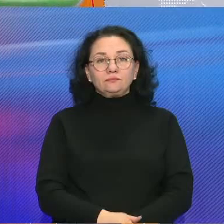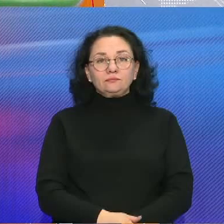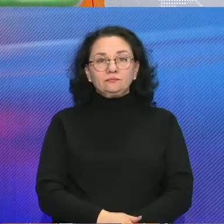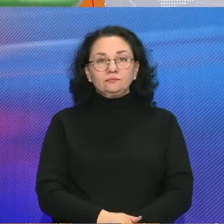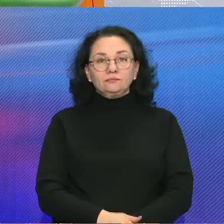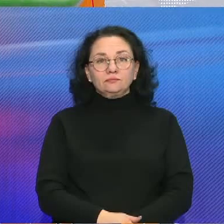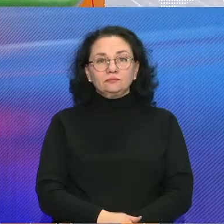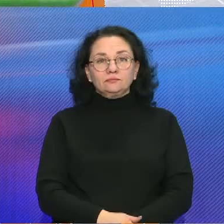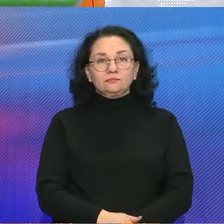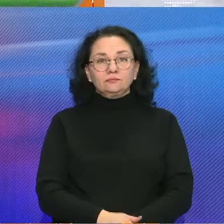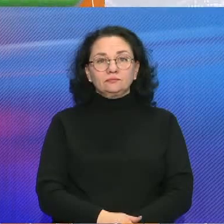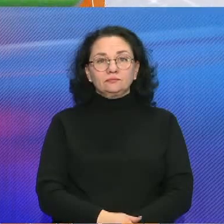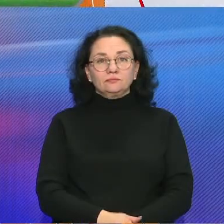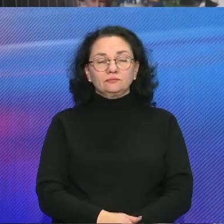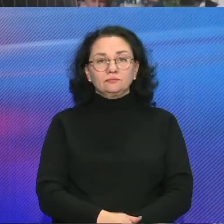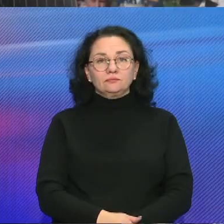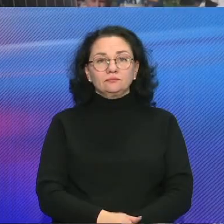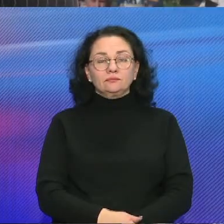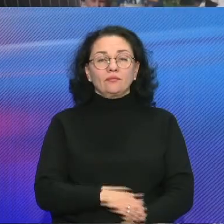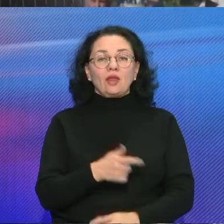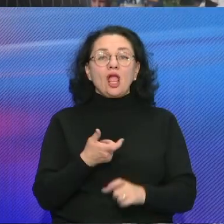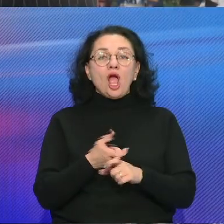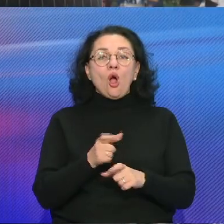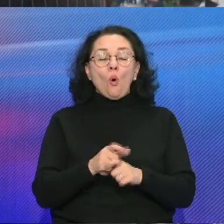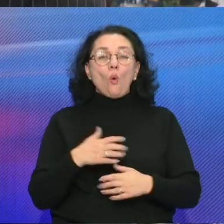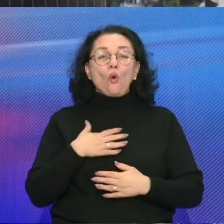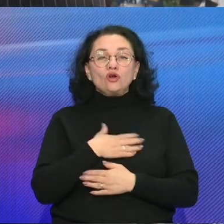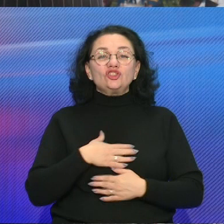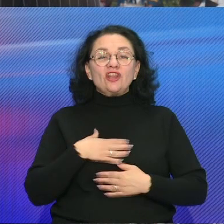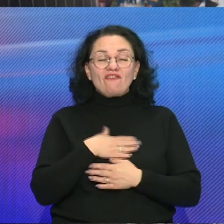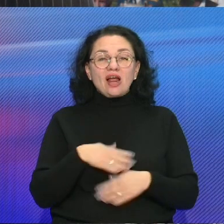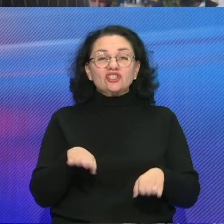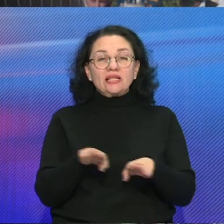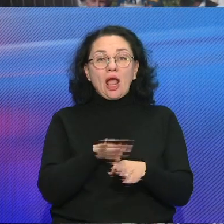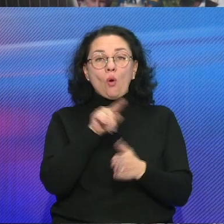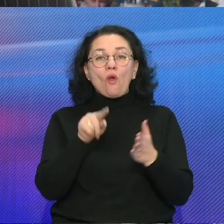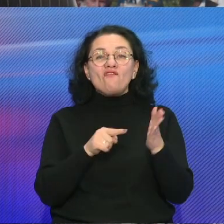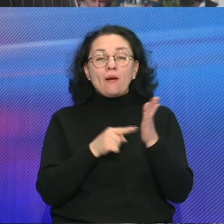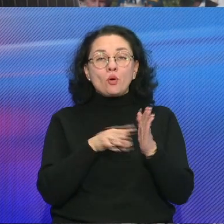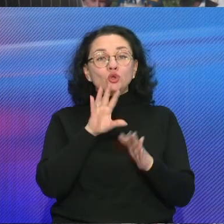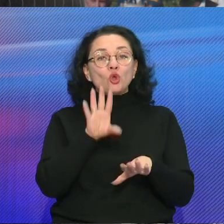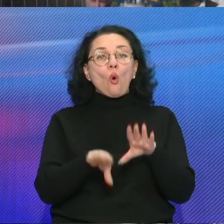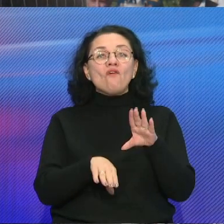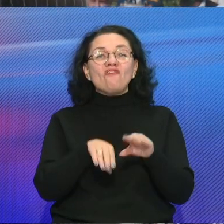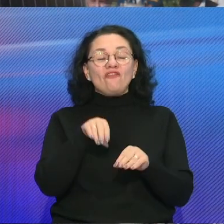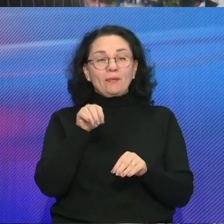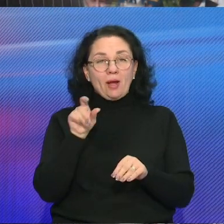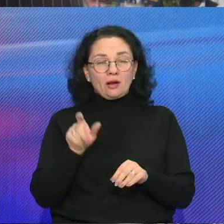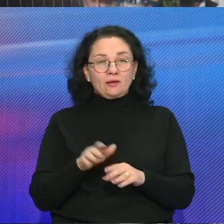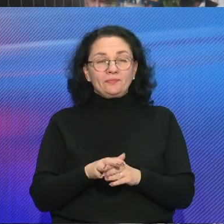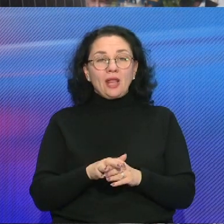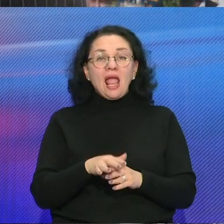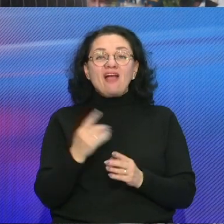Очень важный такой вопрос о выборах. депутатов всех уровней в единый